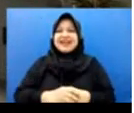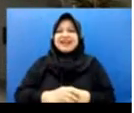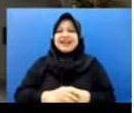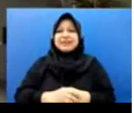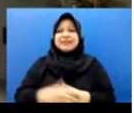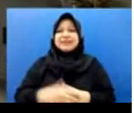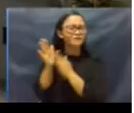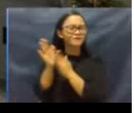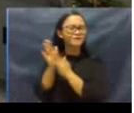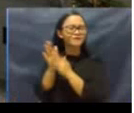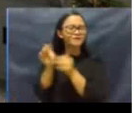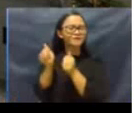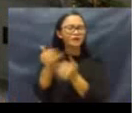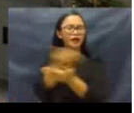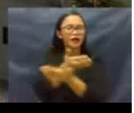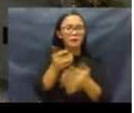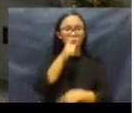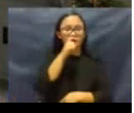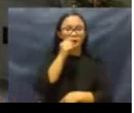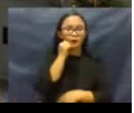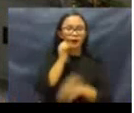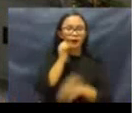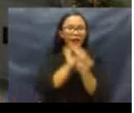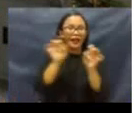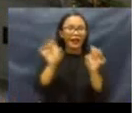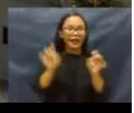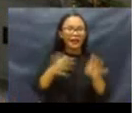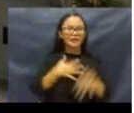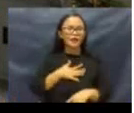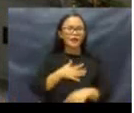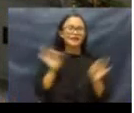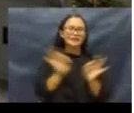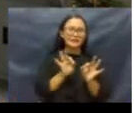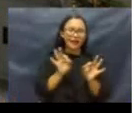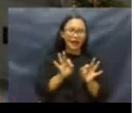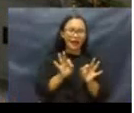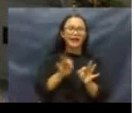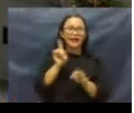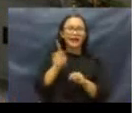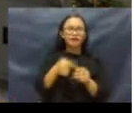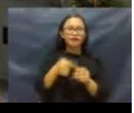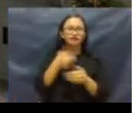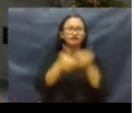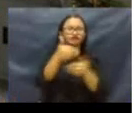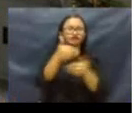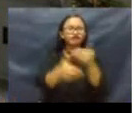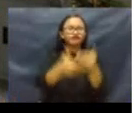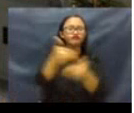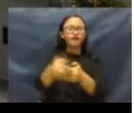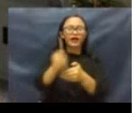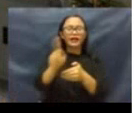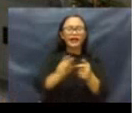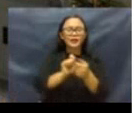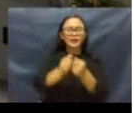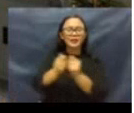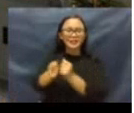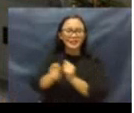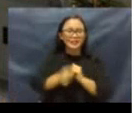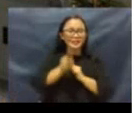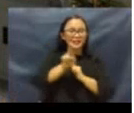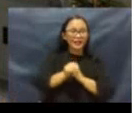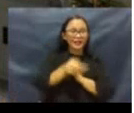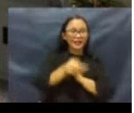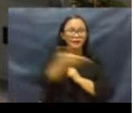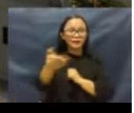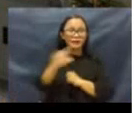khawatir kalau belum menjadi pemenang, karena saya masih ada beberapa kuis lagi di webinar ini, tentunya bagi Bapak dan Ibu